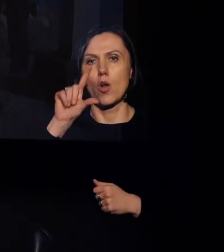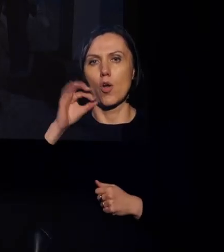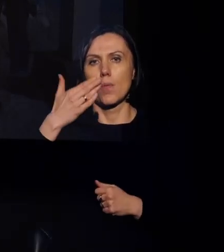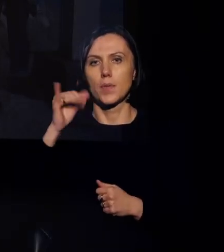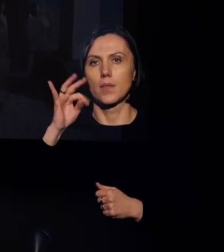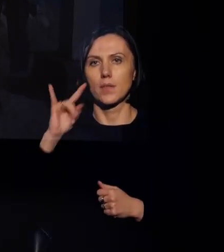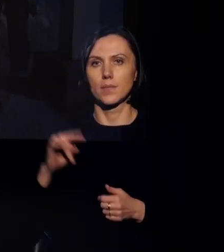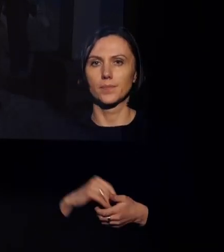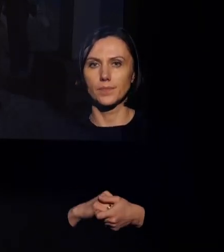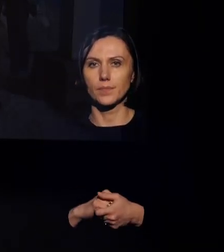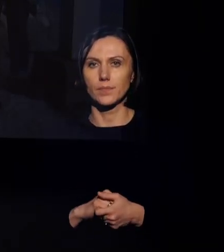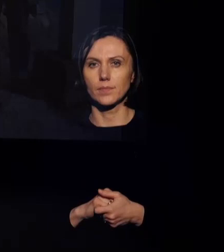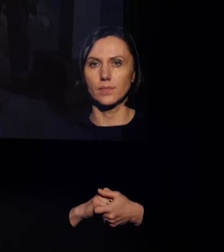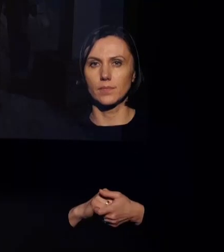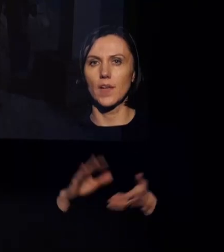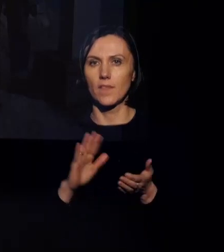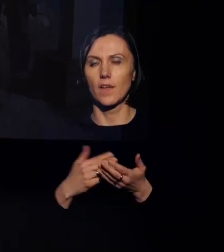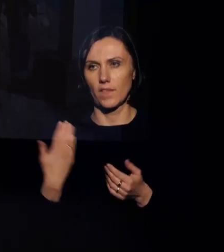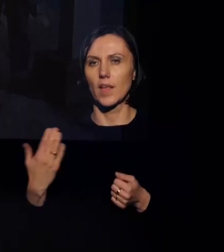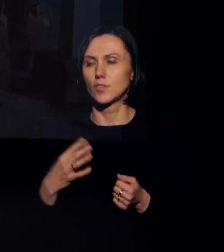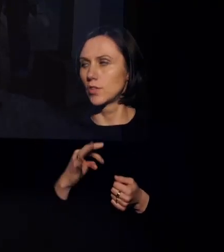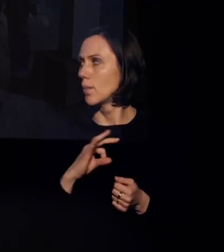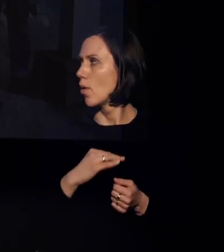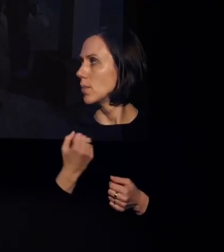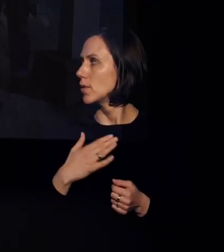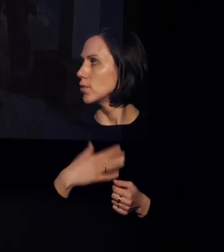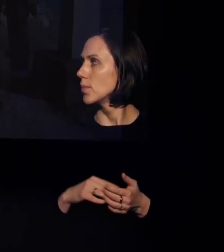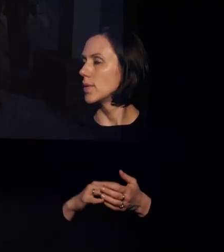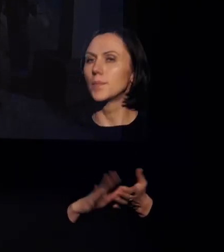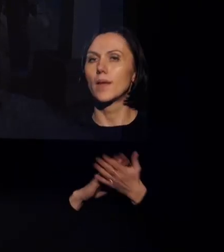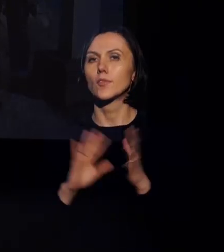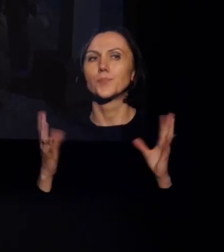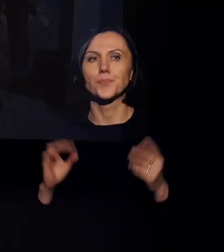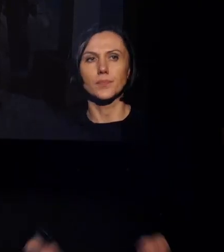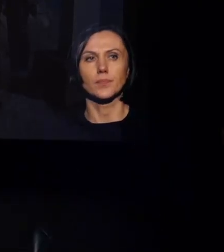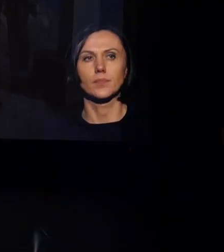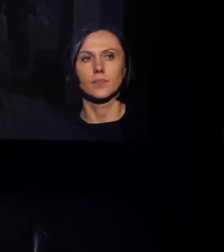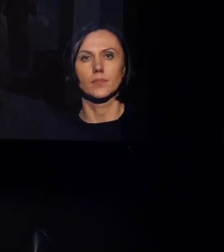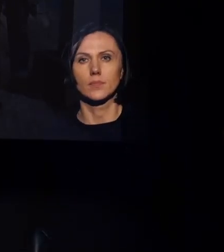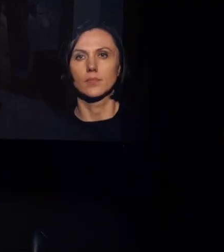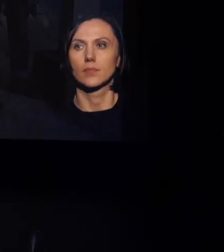Zapraszamy. Witajcie moi mili, rozgoście się.